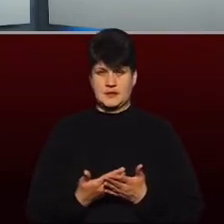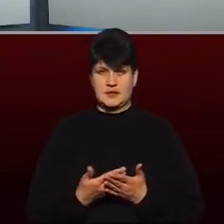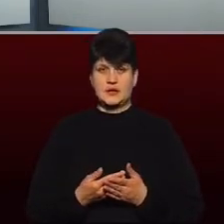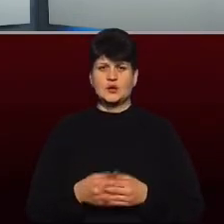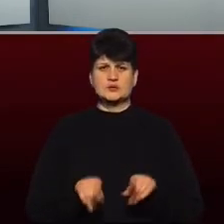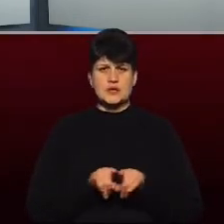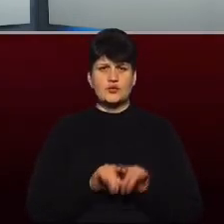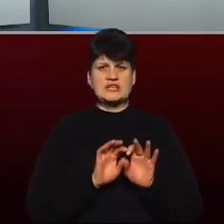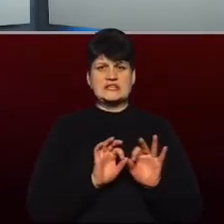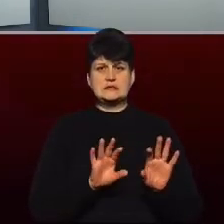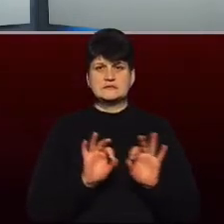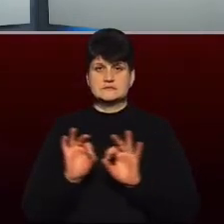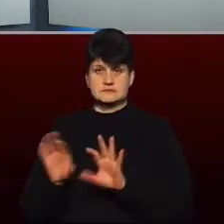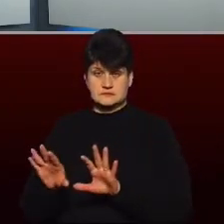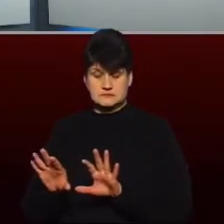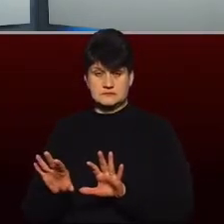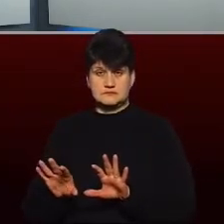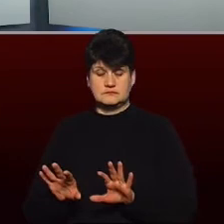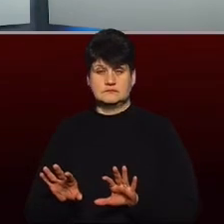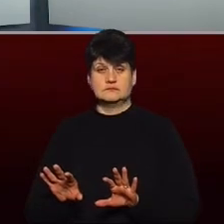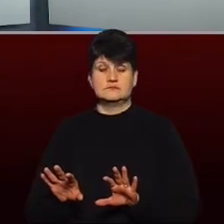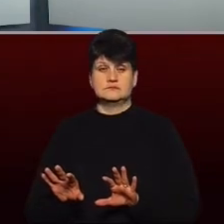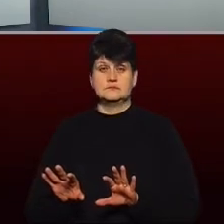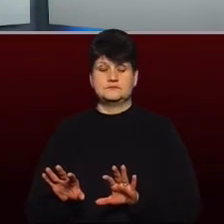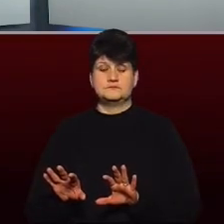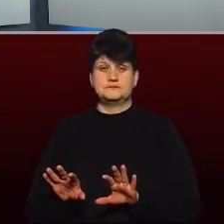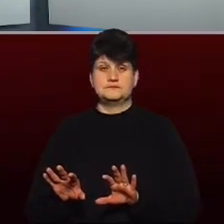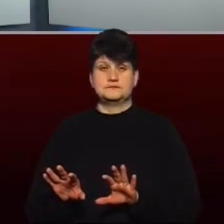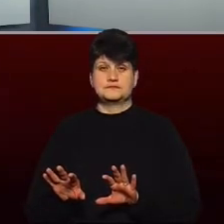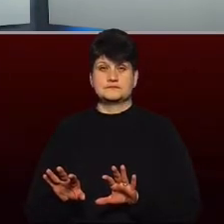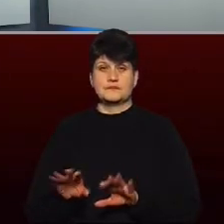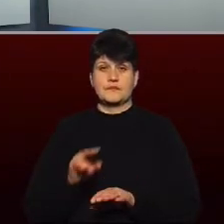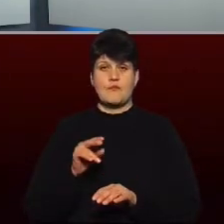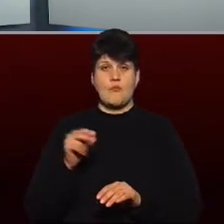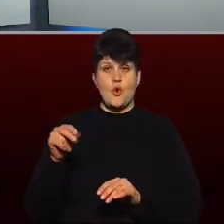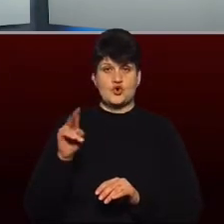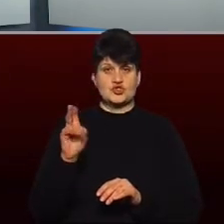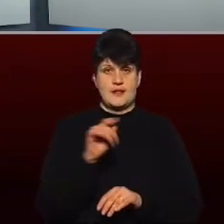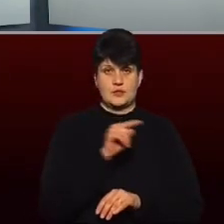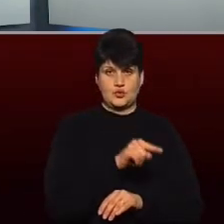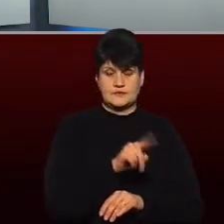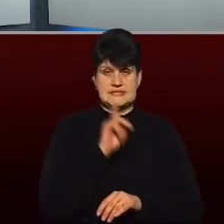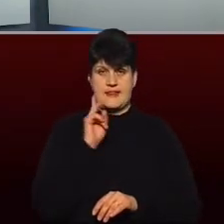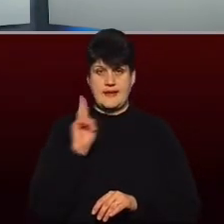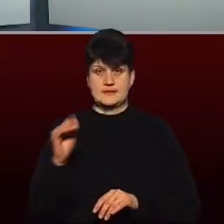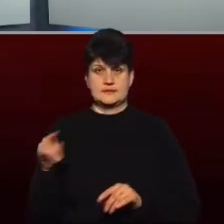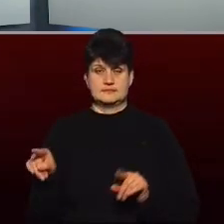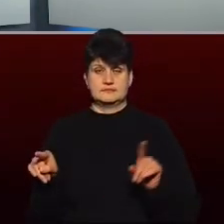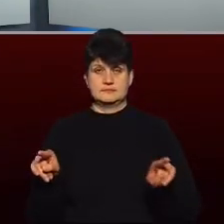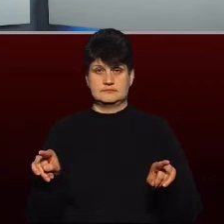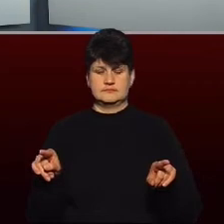інформацію вкласти в уста, наприклад, Порошенка, Зеленського, і, скажімо,